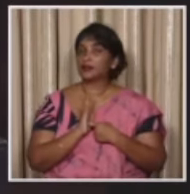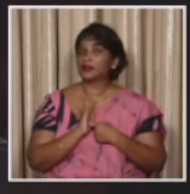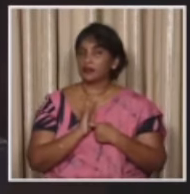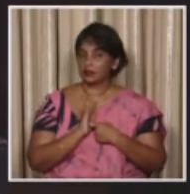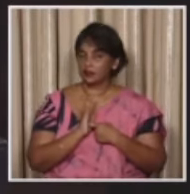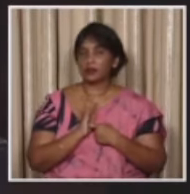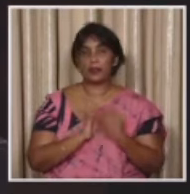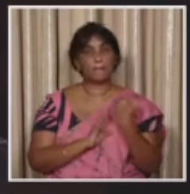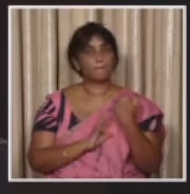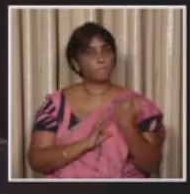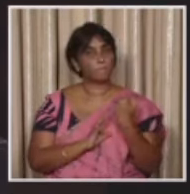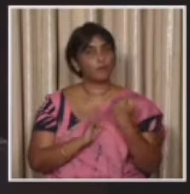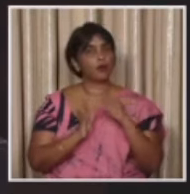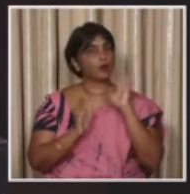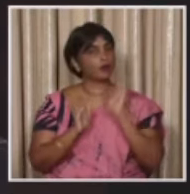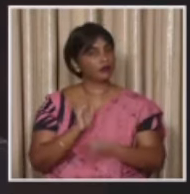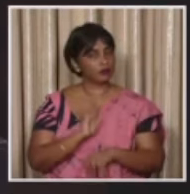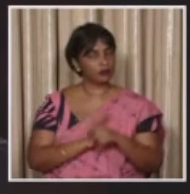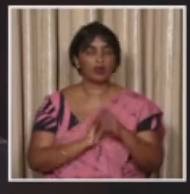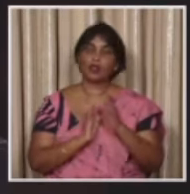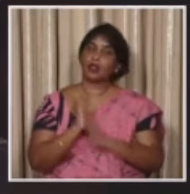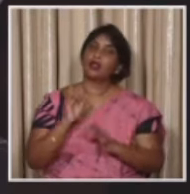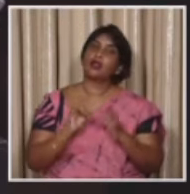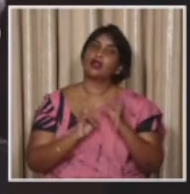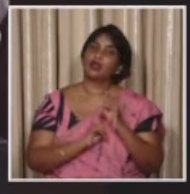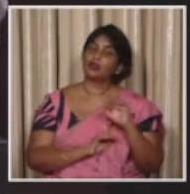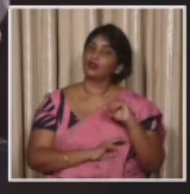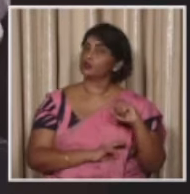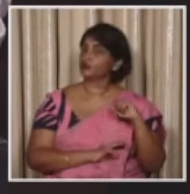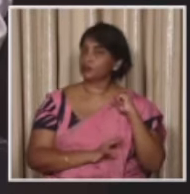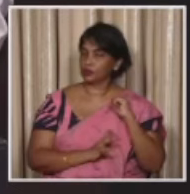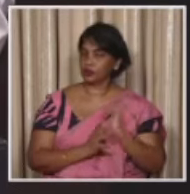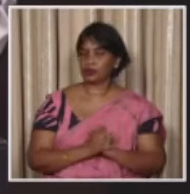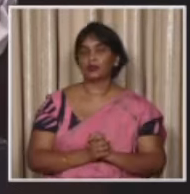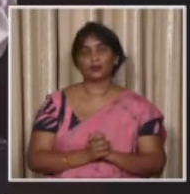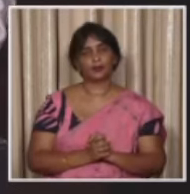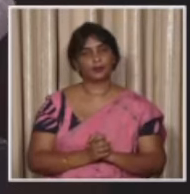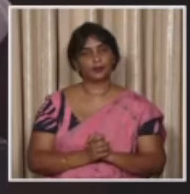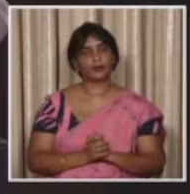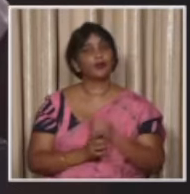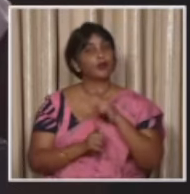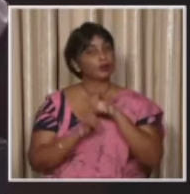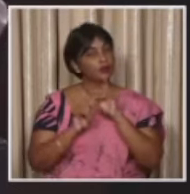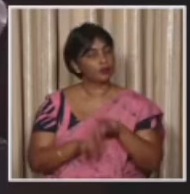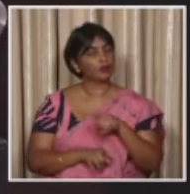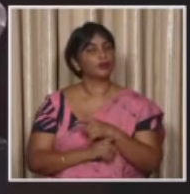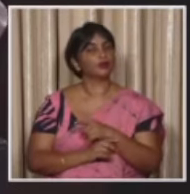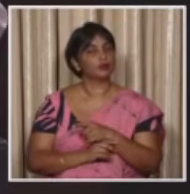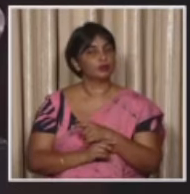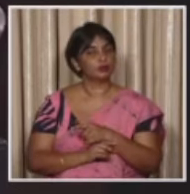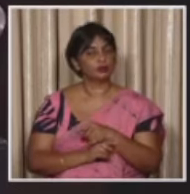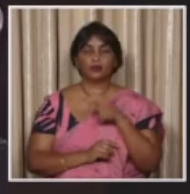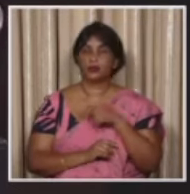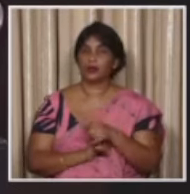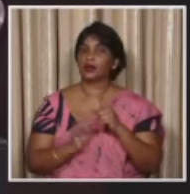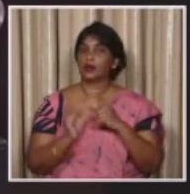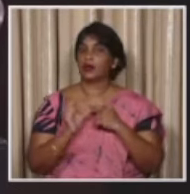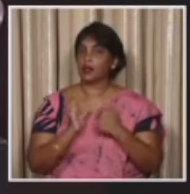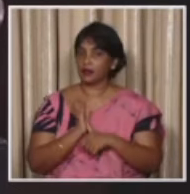රෙගුලේටරගේ බලය ඉවත් කරලා ඇමතිවරයාගේ බලය ශක්තිමත් කරනවා. ඒ වගේම මේ